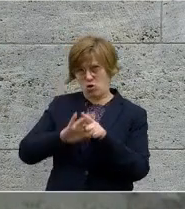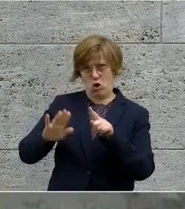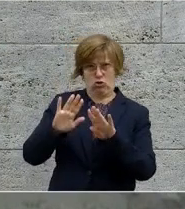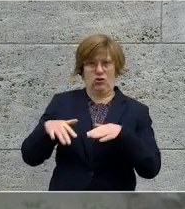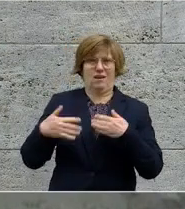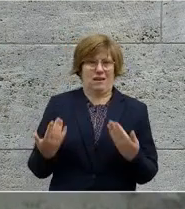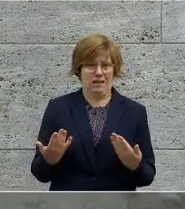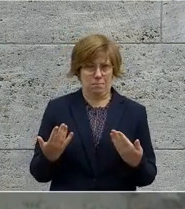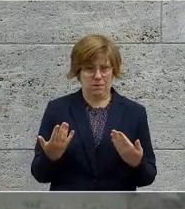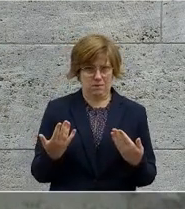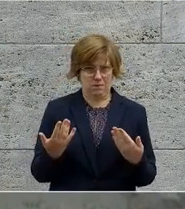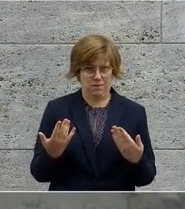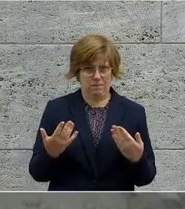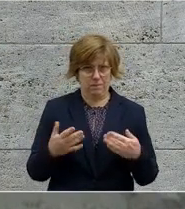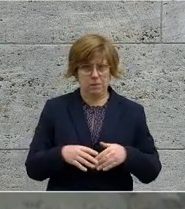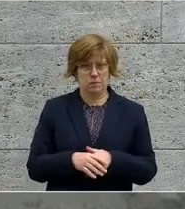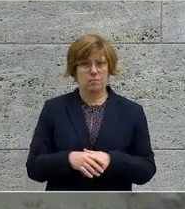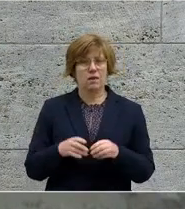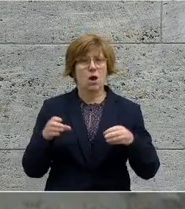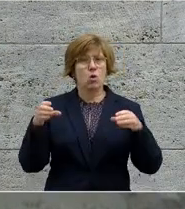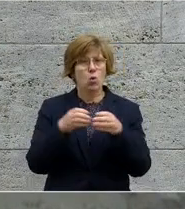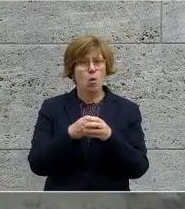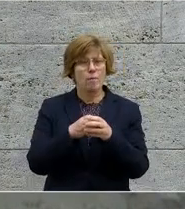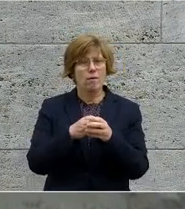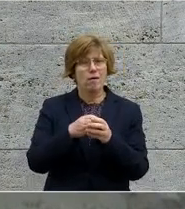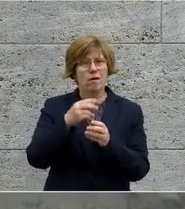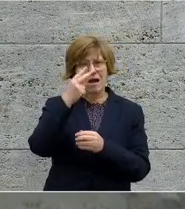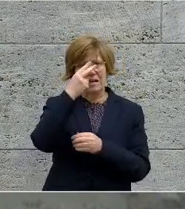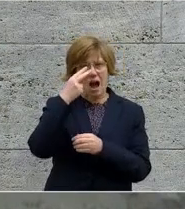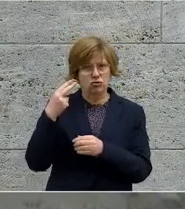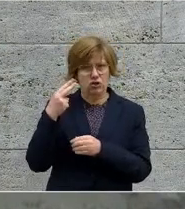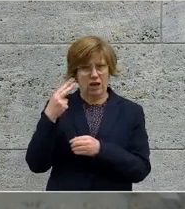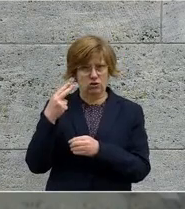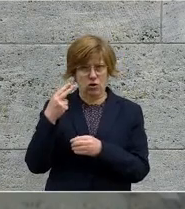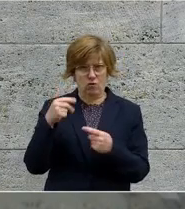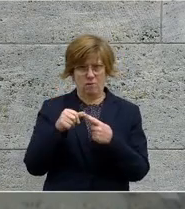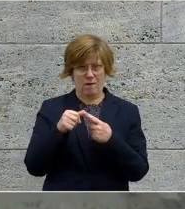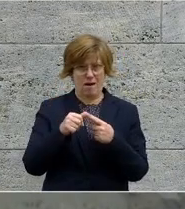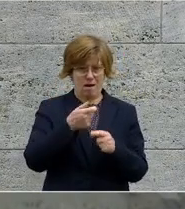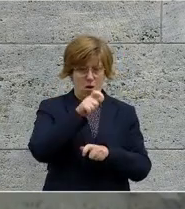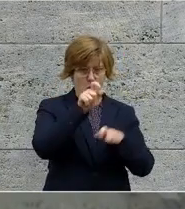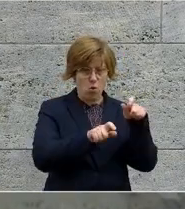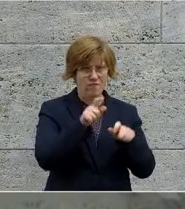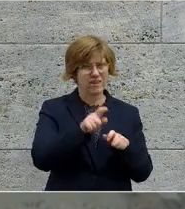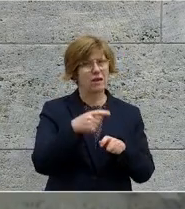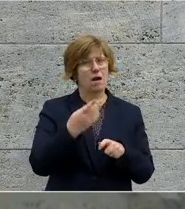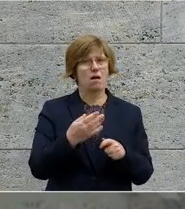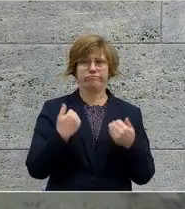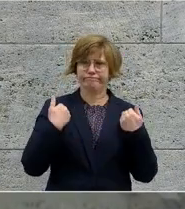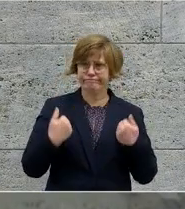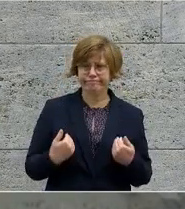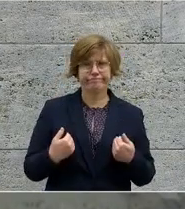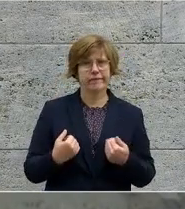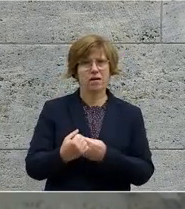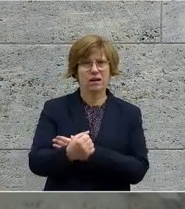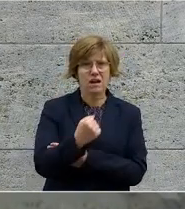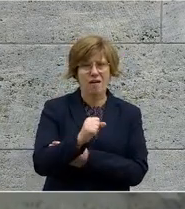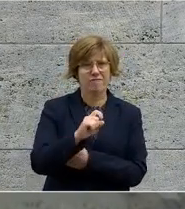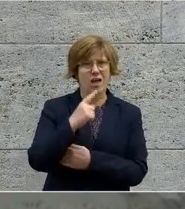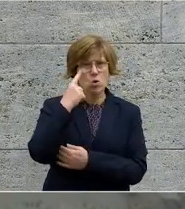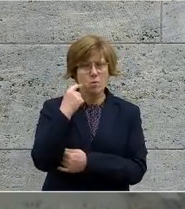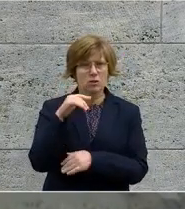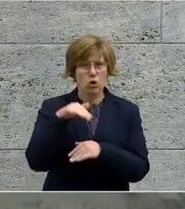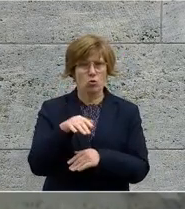gab. Die Gruppe um Graf Schenk von Stauffenberg und all jene, die den Anstand, die Kraft und die Überzeugung